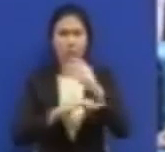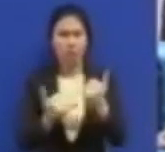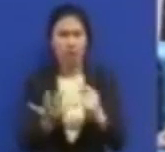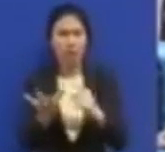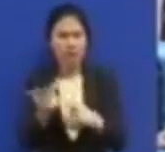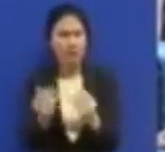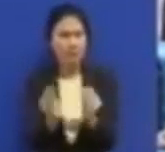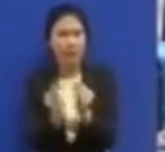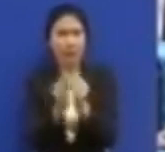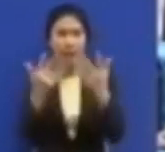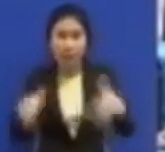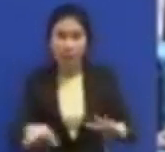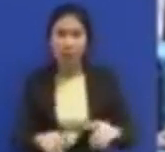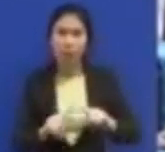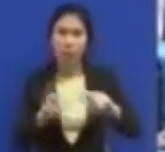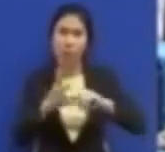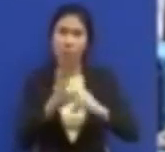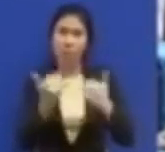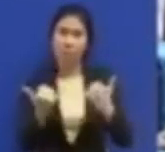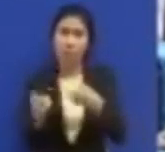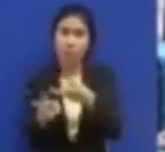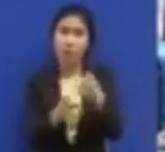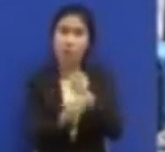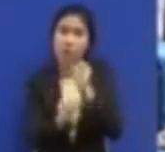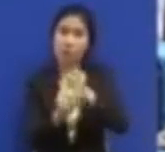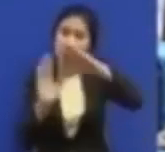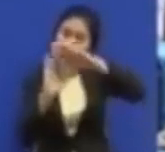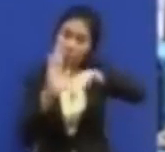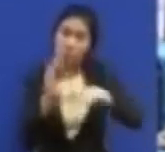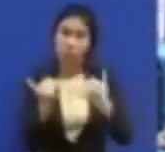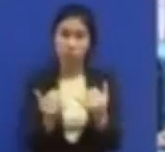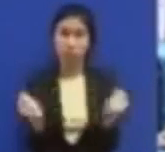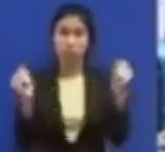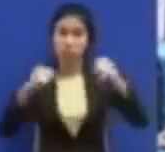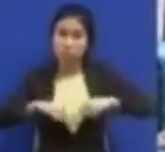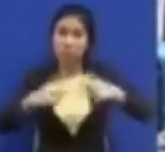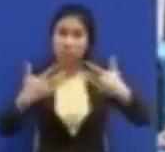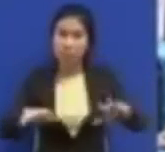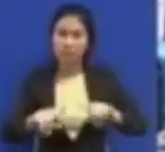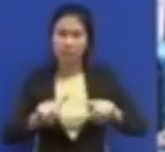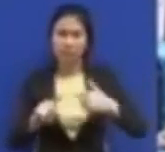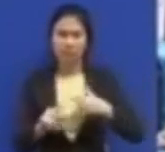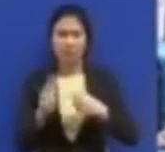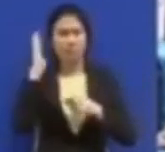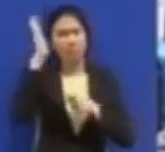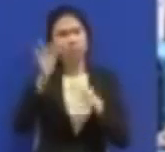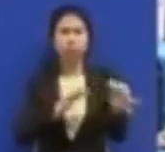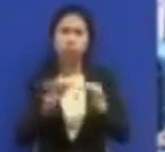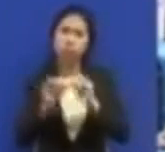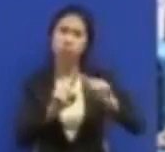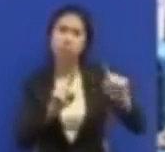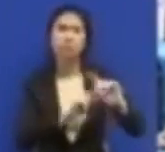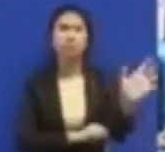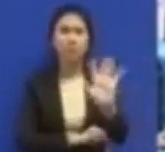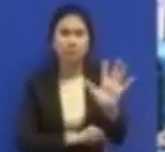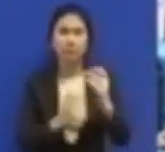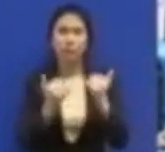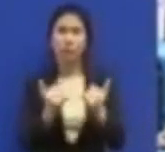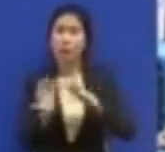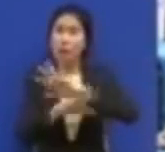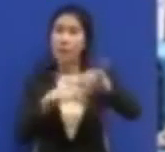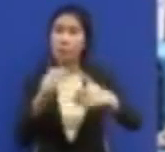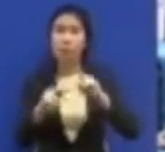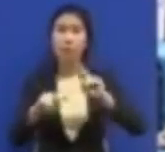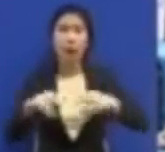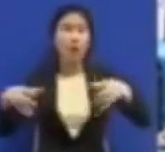แล้วเป็นขั้นตอนของการลงมติแล้วครับไม่ใช่เป็นขั้นตอนของการอภิปรายพวกเราก็เป็นพวกที่